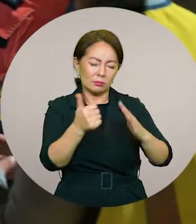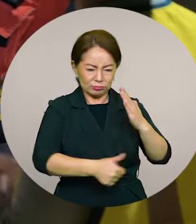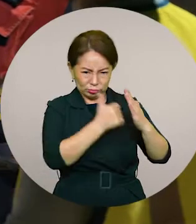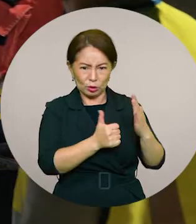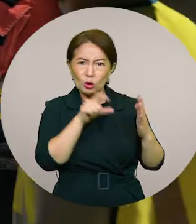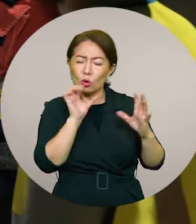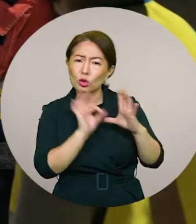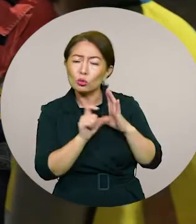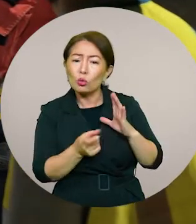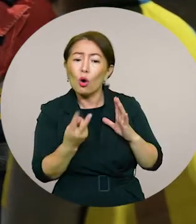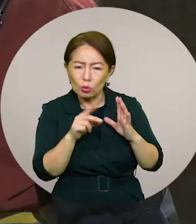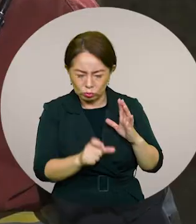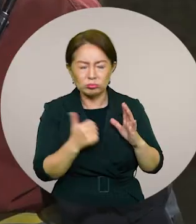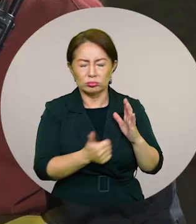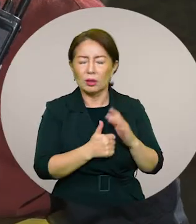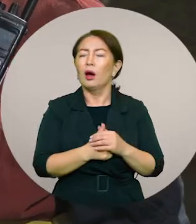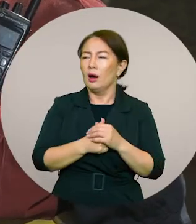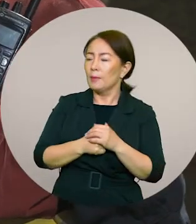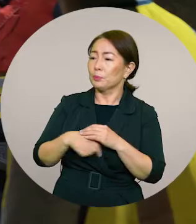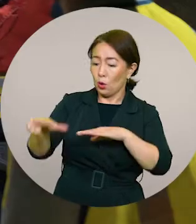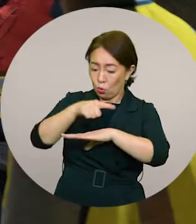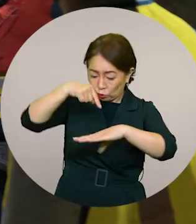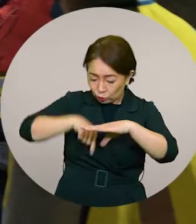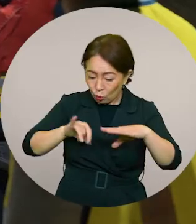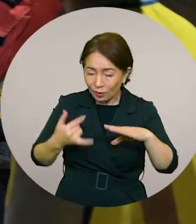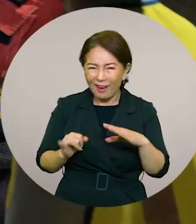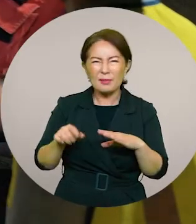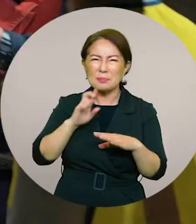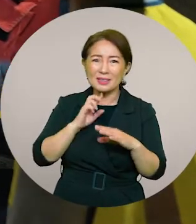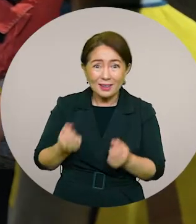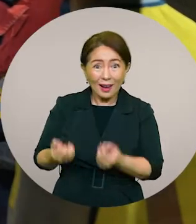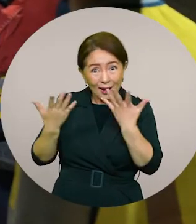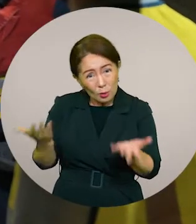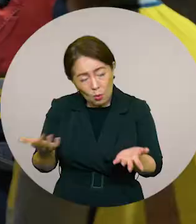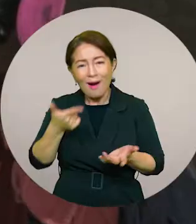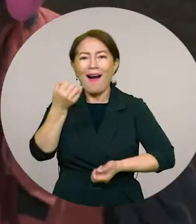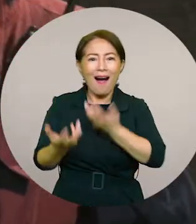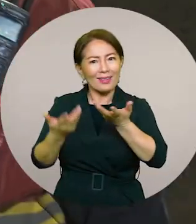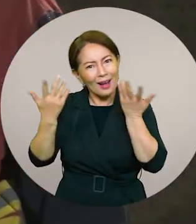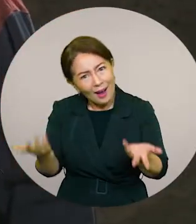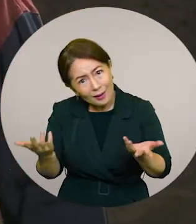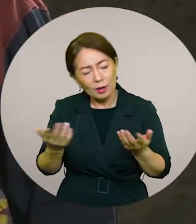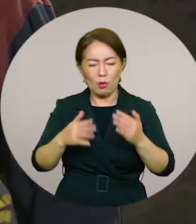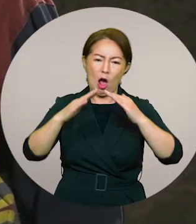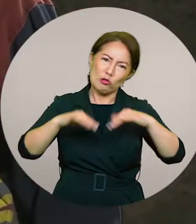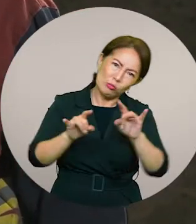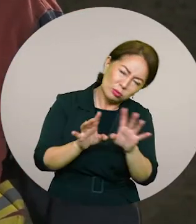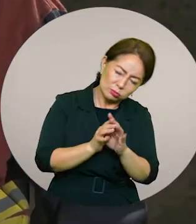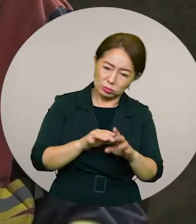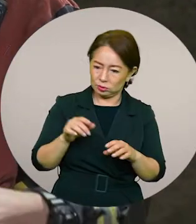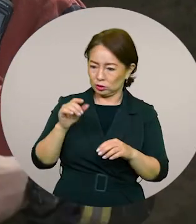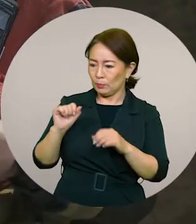Тий 20 хүнтэйгээр. Зөв. Тий. Гүний урхаа одоо онцгой боллоо гэж бодод тий ямар нэгэн гал галлаа гэж бодод яг үү гэхээр одоо гүний урхаа онцгой